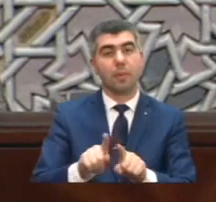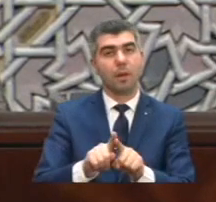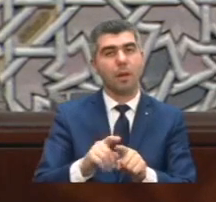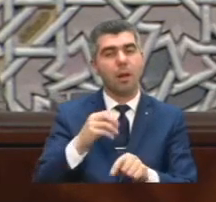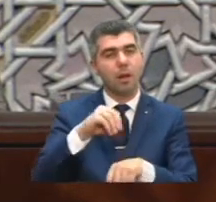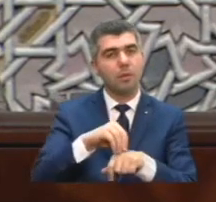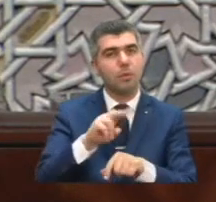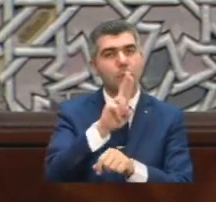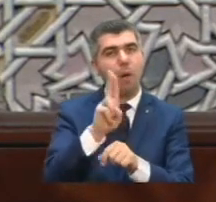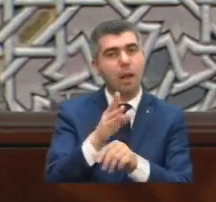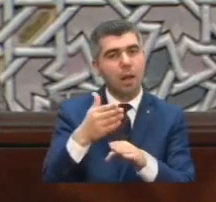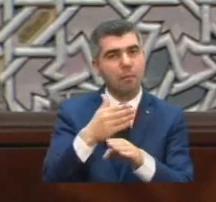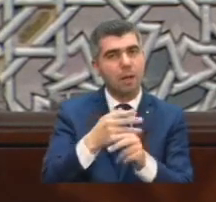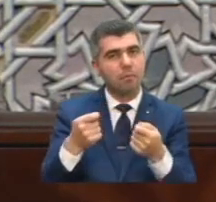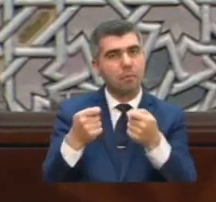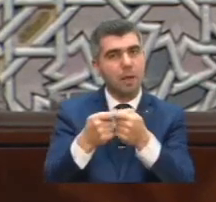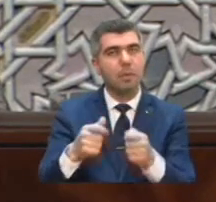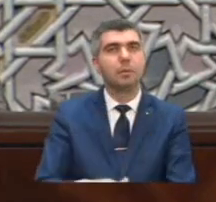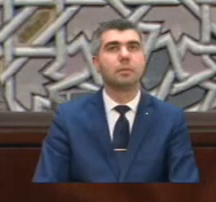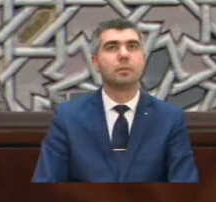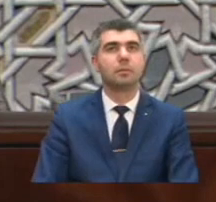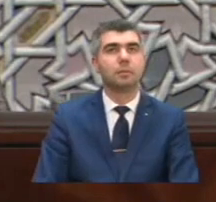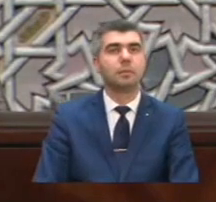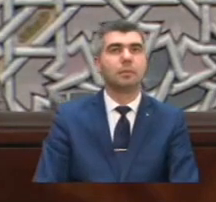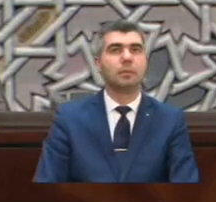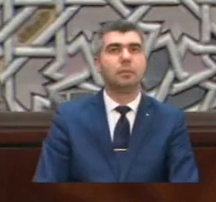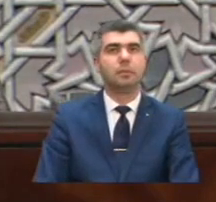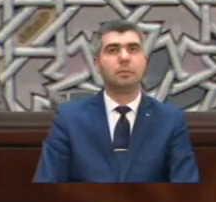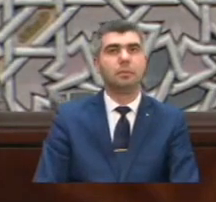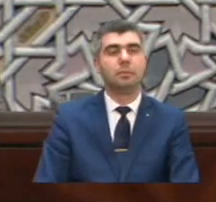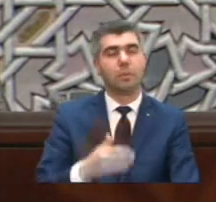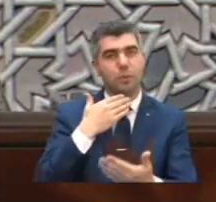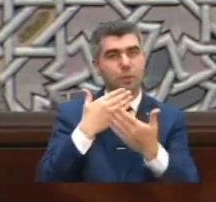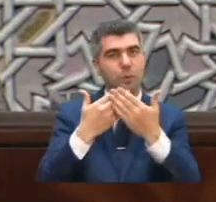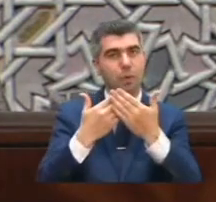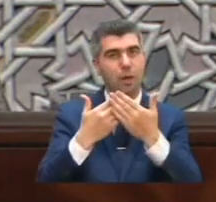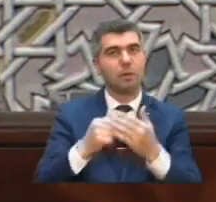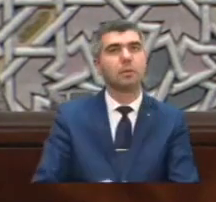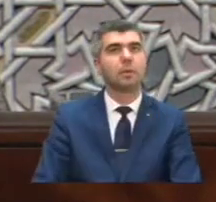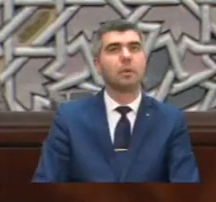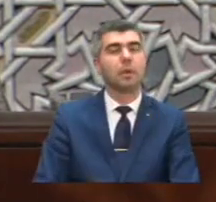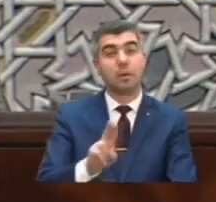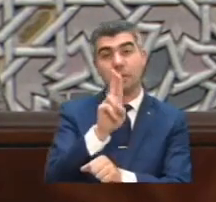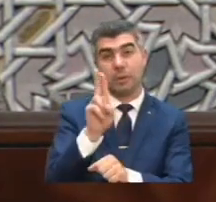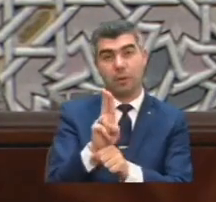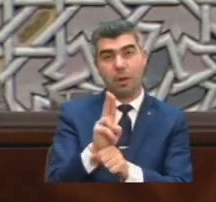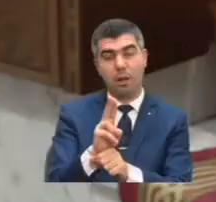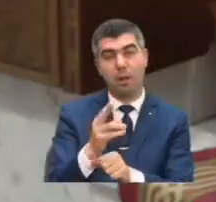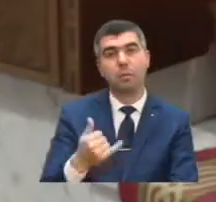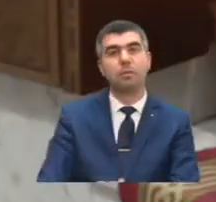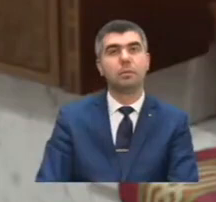بتوسيع الشبكه الطرقيه ما بين الجهات. شكرا السيد النائب على هذا السؤال. بطبيعه الحال